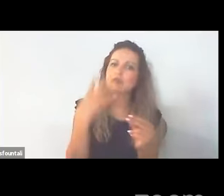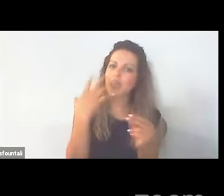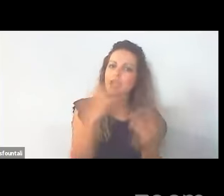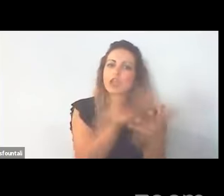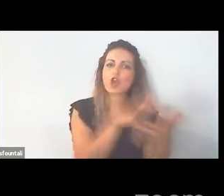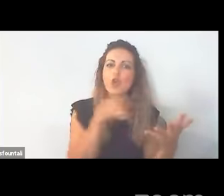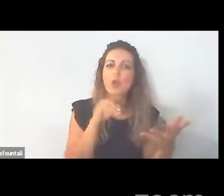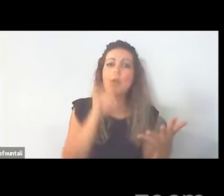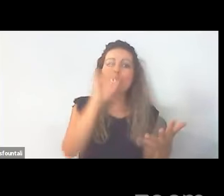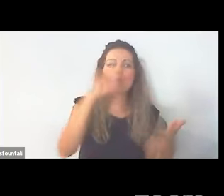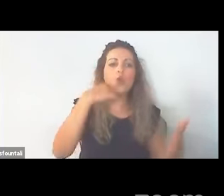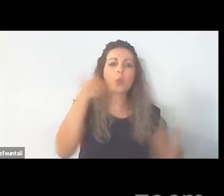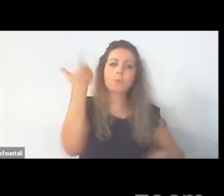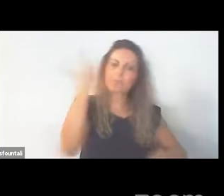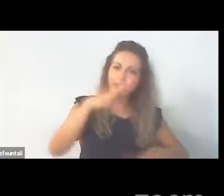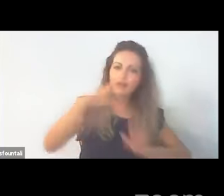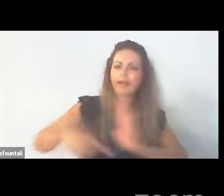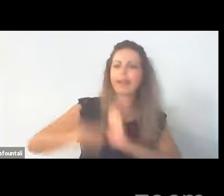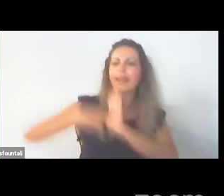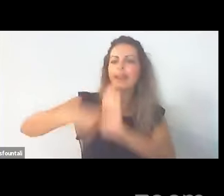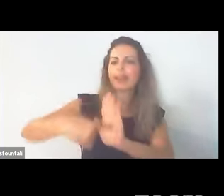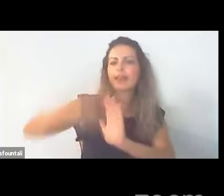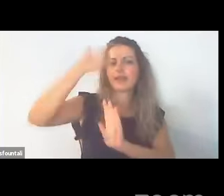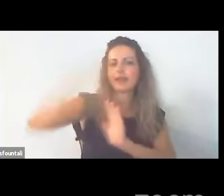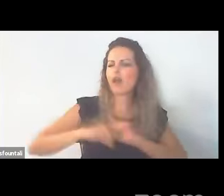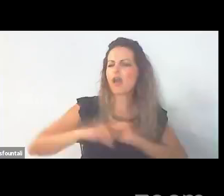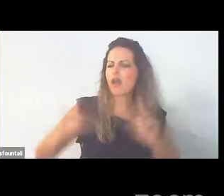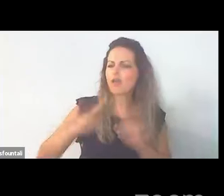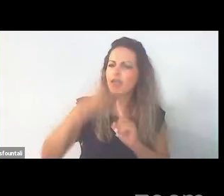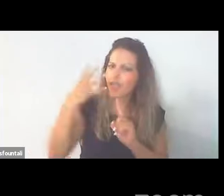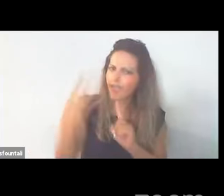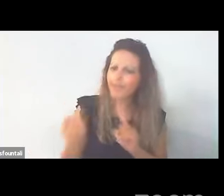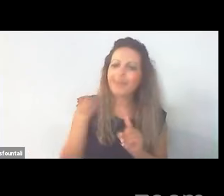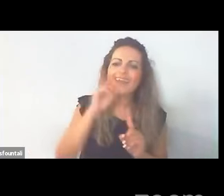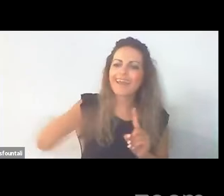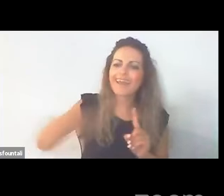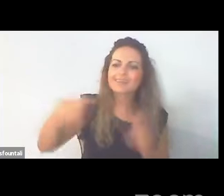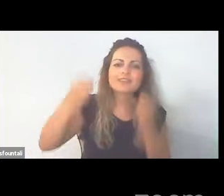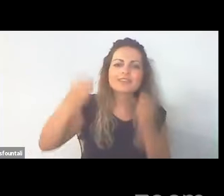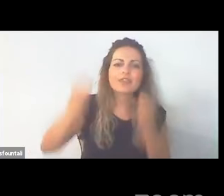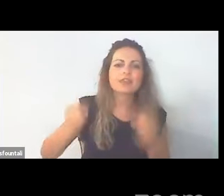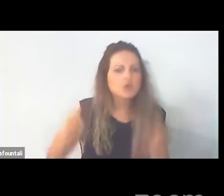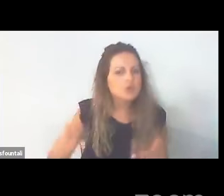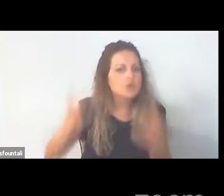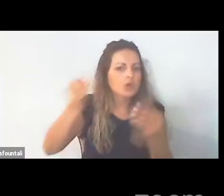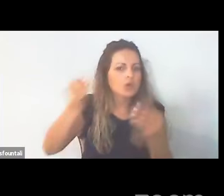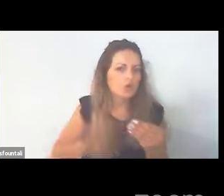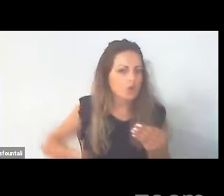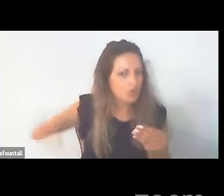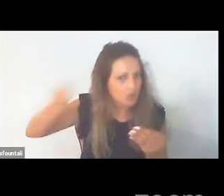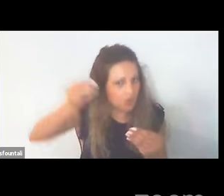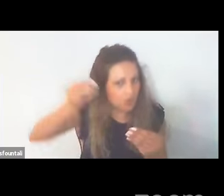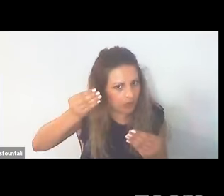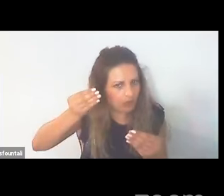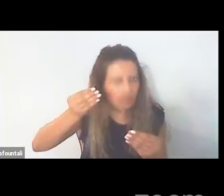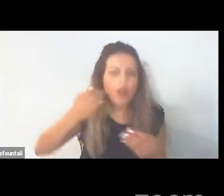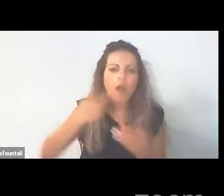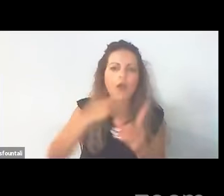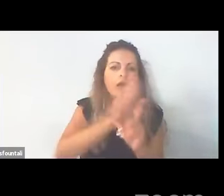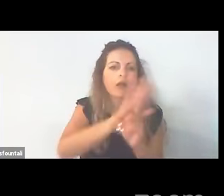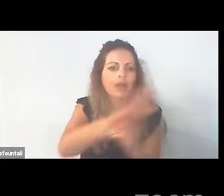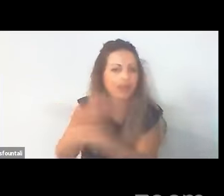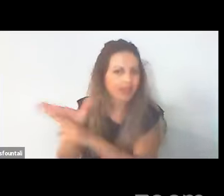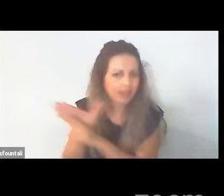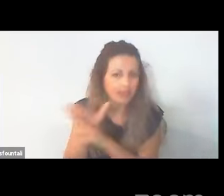βελτιώνουν πραγματικά τη θέση των ανθρώπων, εδώ των γυναικών, που πλήττονται τα δικαιώματά τους και να ενδυναμώνονται οι